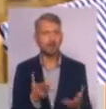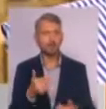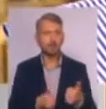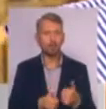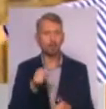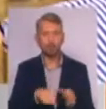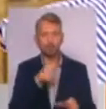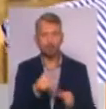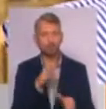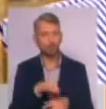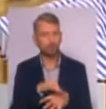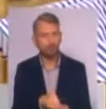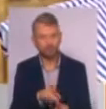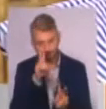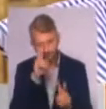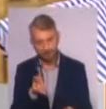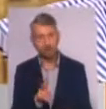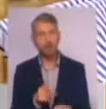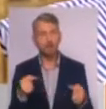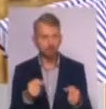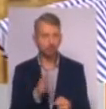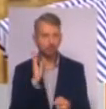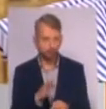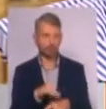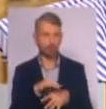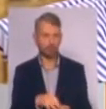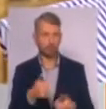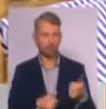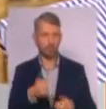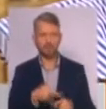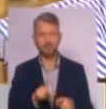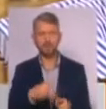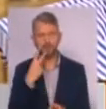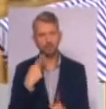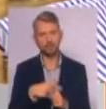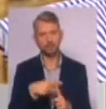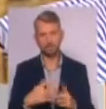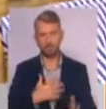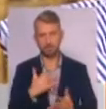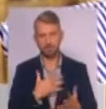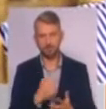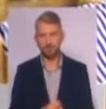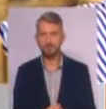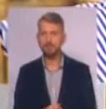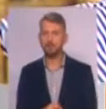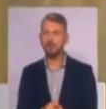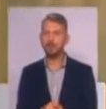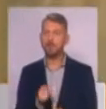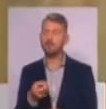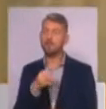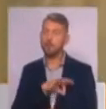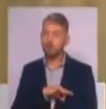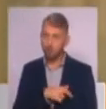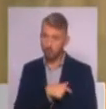в цьому році ми будемо проводити, але ми однозначно будемо щось проводити, тому що це завжди позитивні емоції. А ви використовуєте для